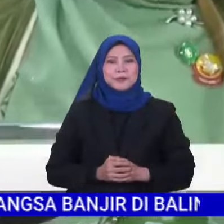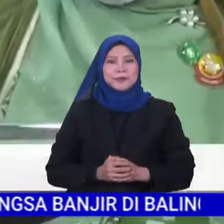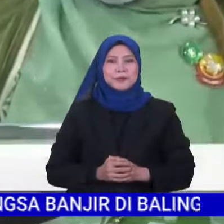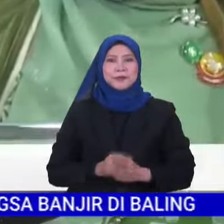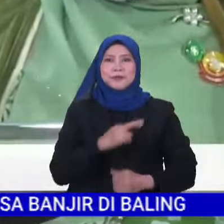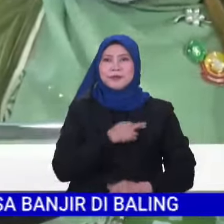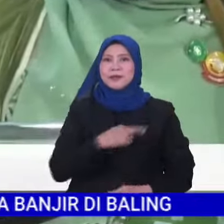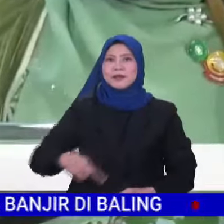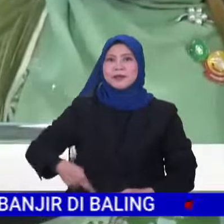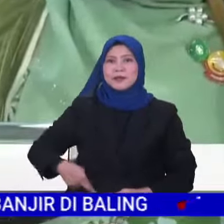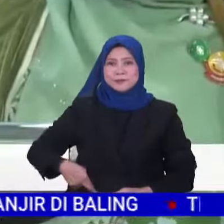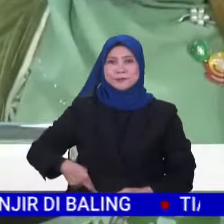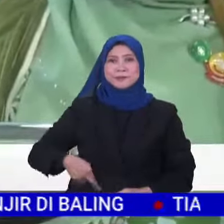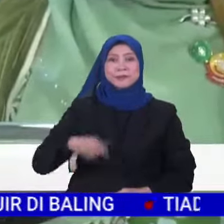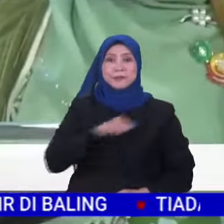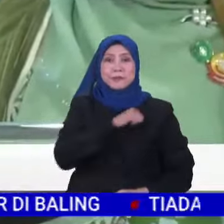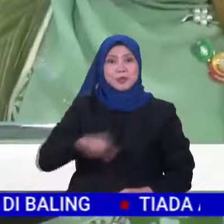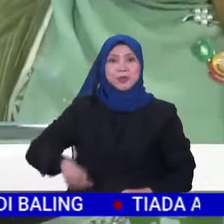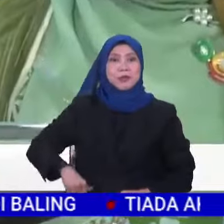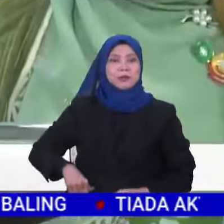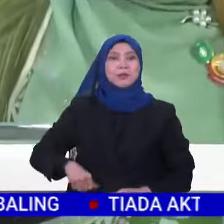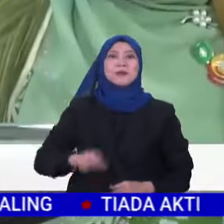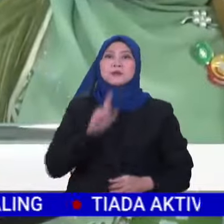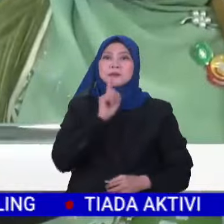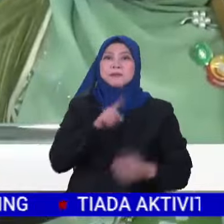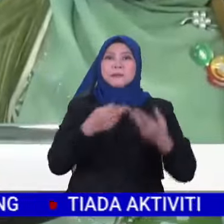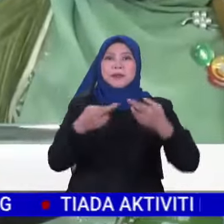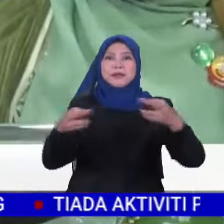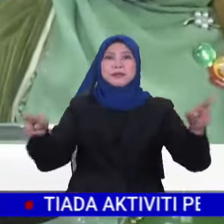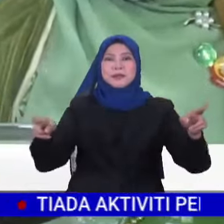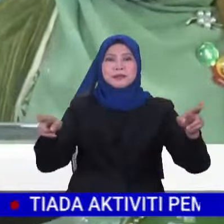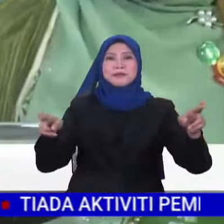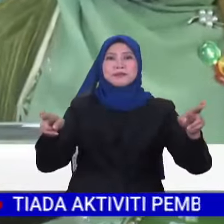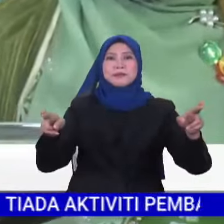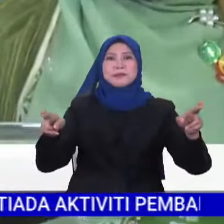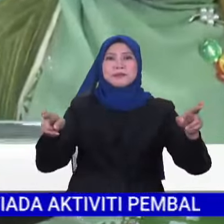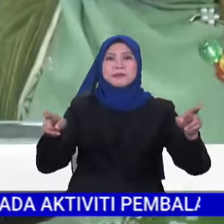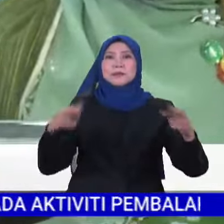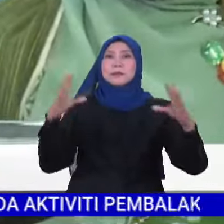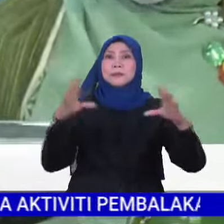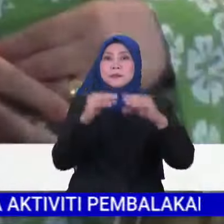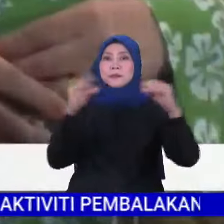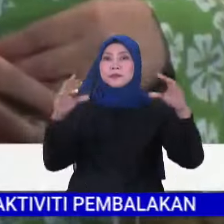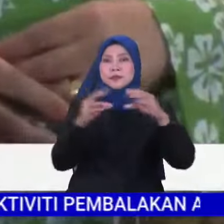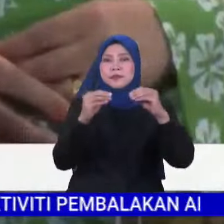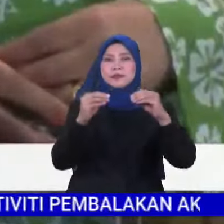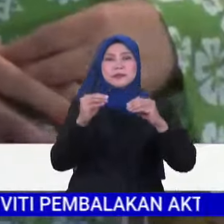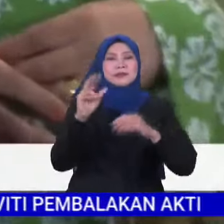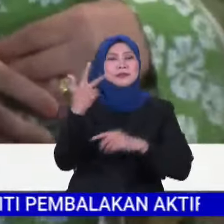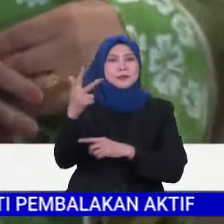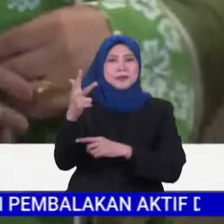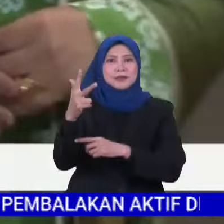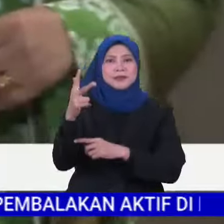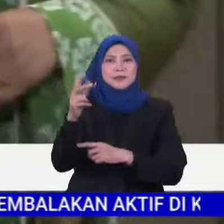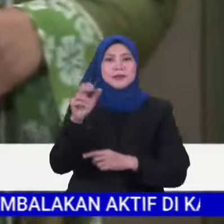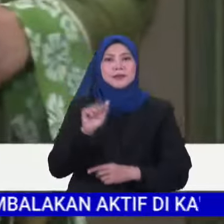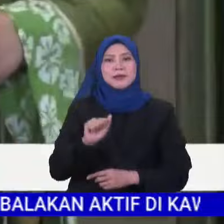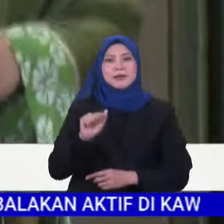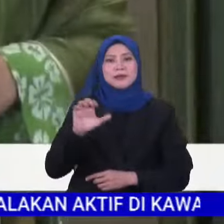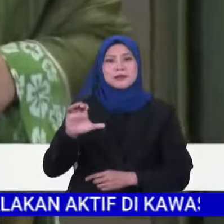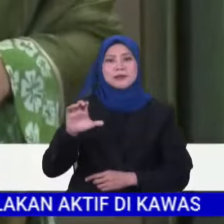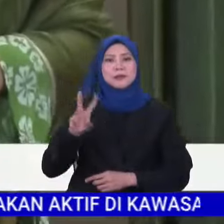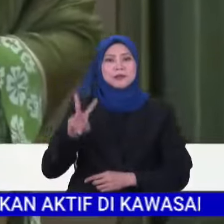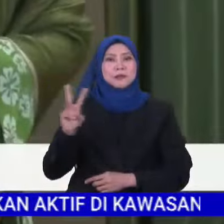Raja Permaisuri Agung bertitah demikian pada peresmian persidangan ke-13 wanita Desa sedunia SC The